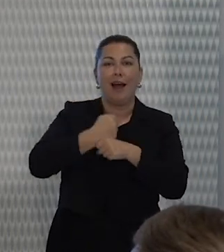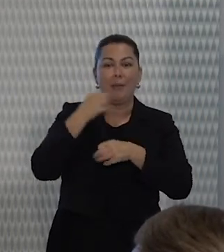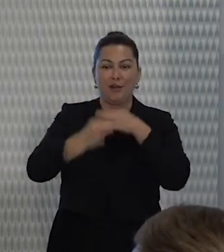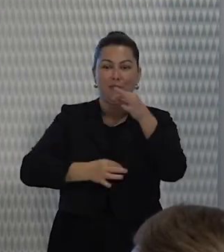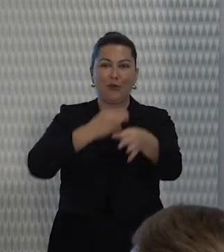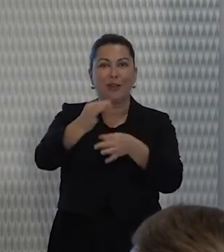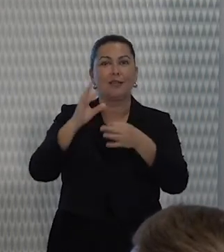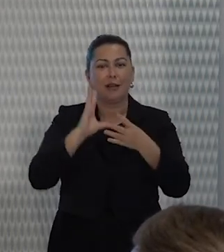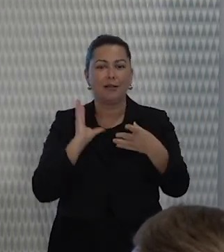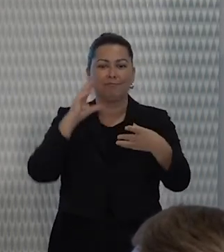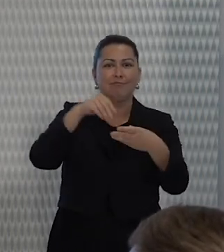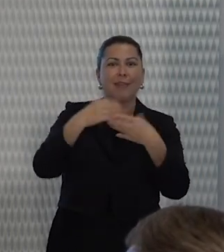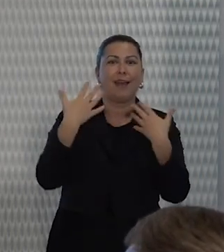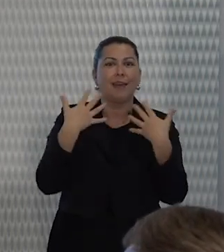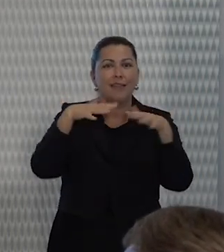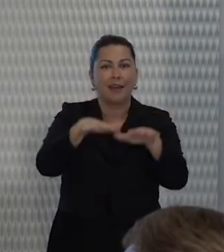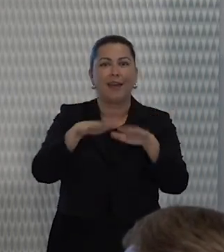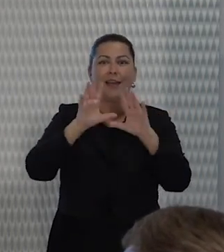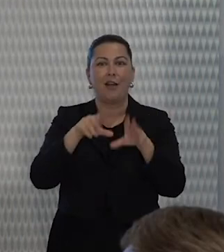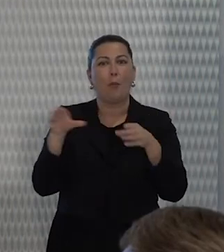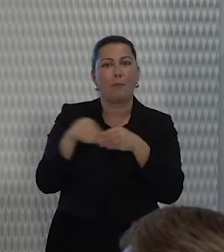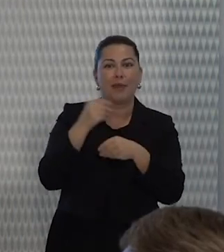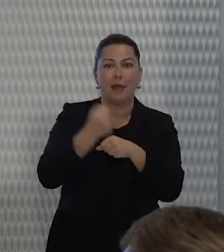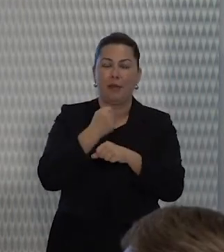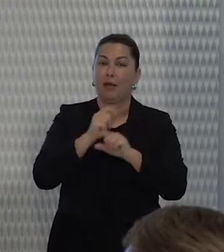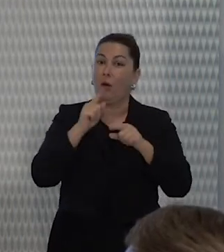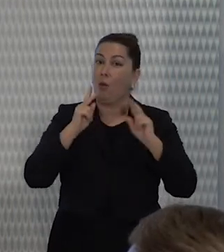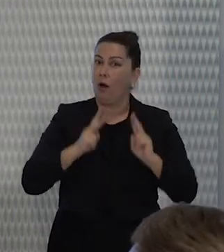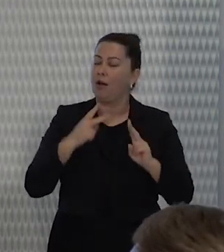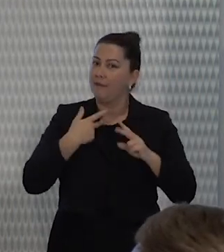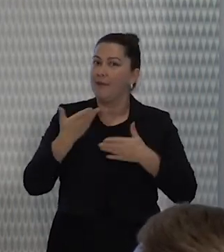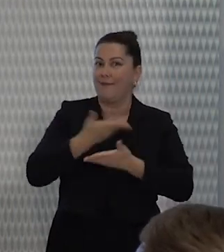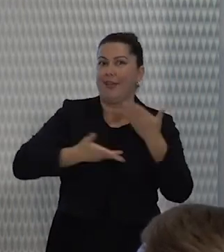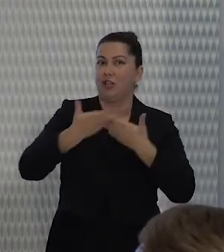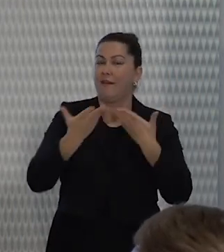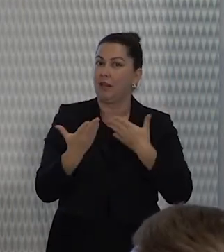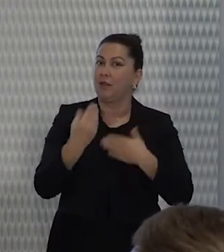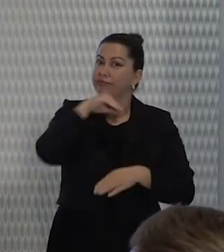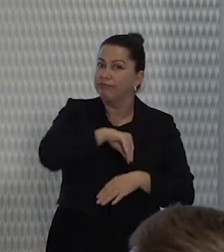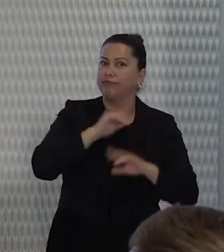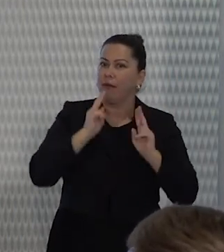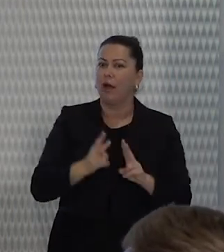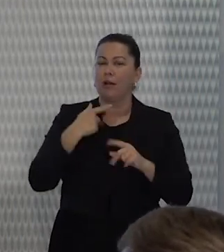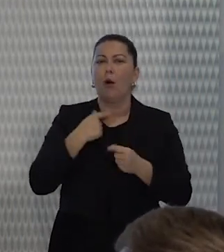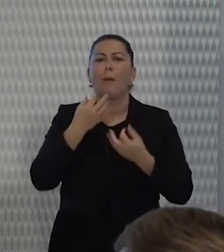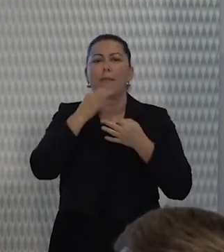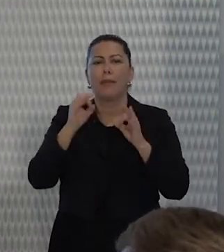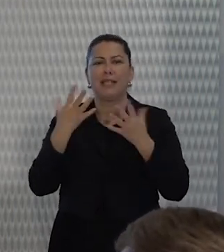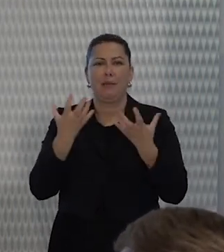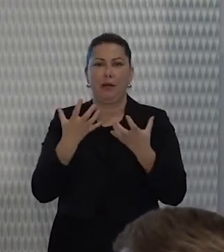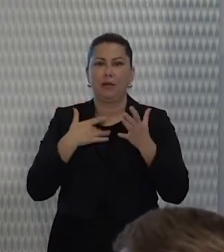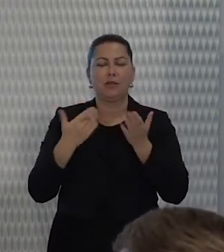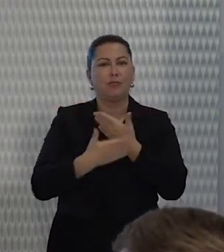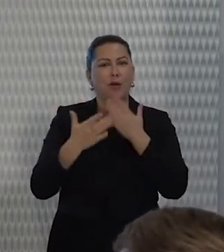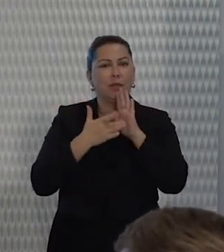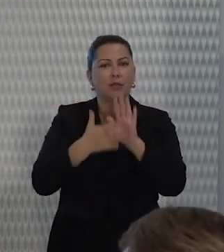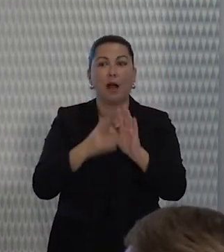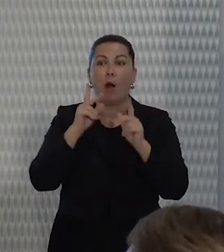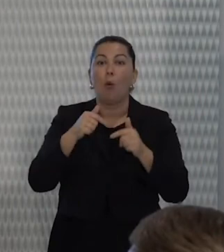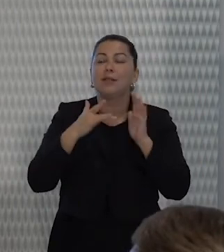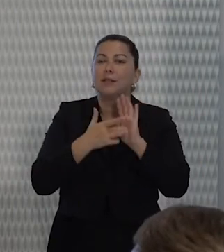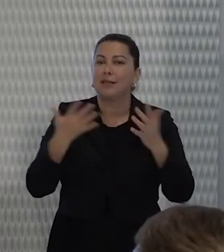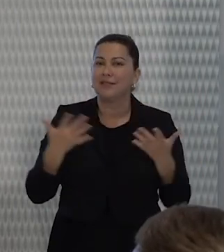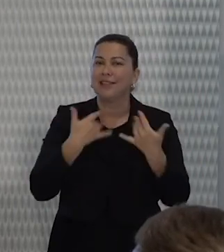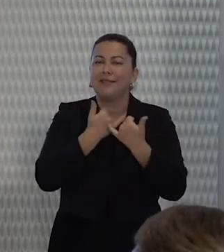Arbeitsprozesse integrieren und vor allem kann man das wirtschaftlich tun. Wir werden Ihnen Best-Practice-Beispiele zeigen. Wir werden Ihnen zeigen, wie man das macht und vor